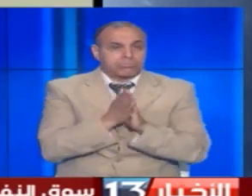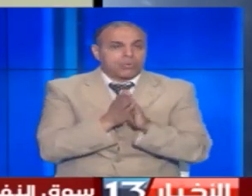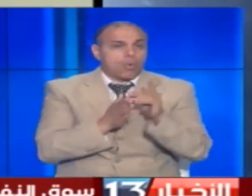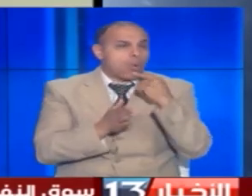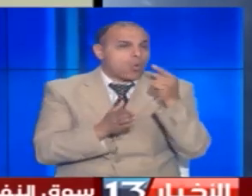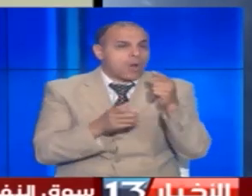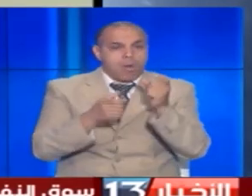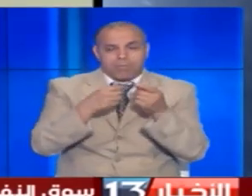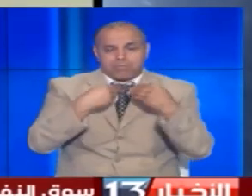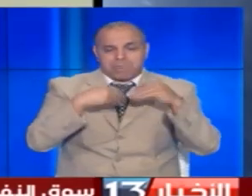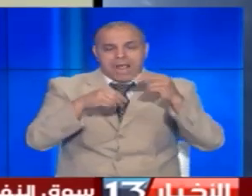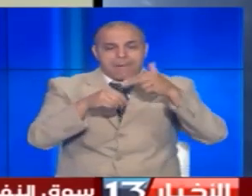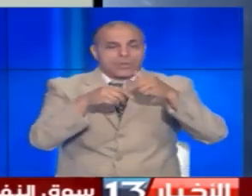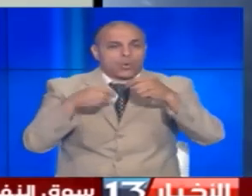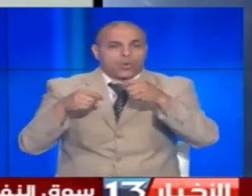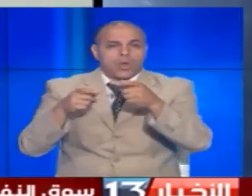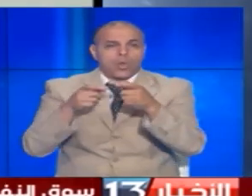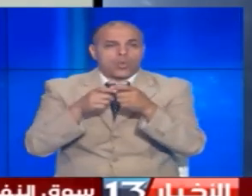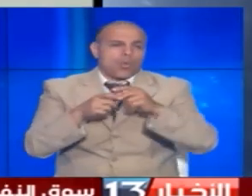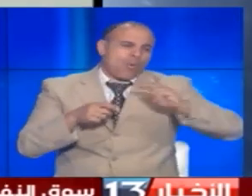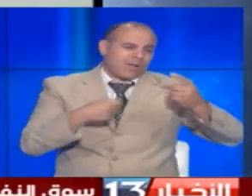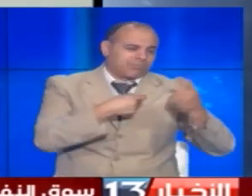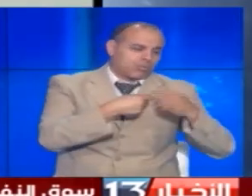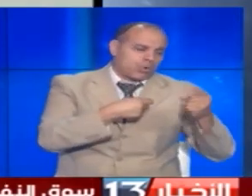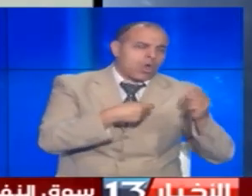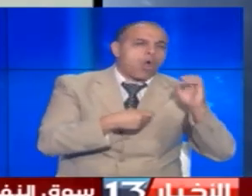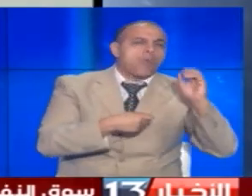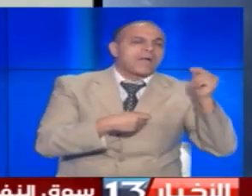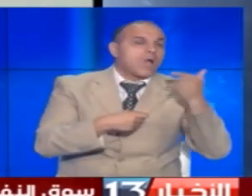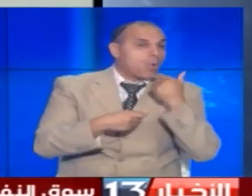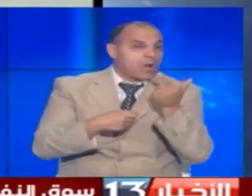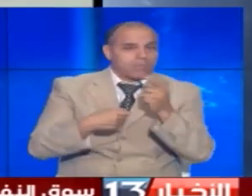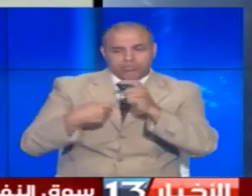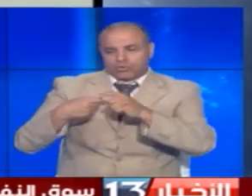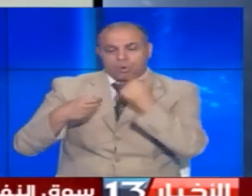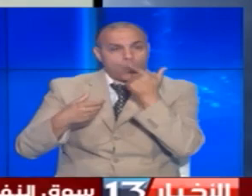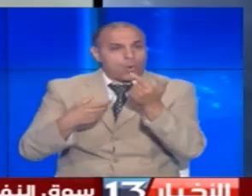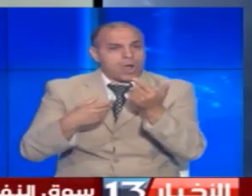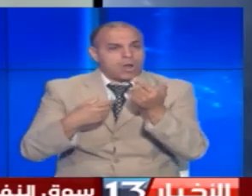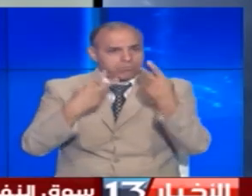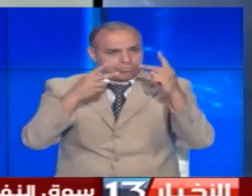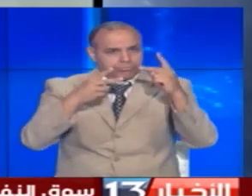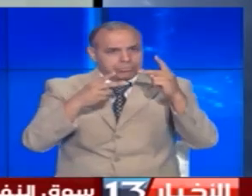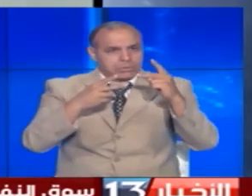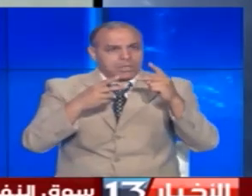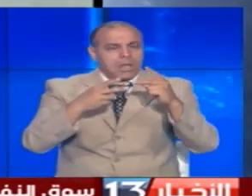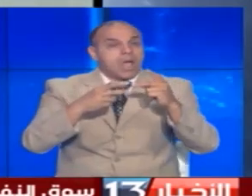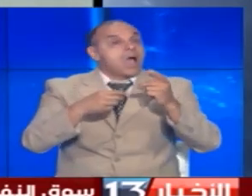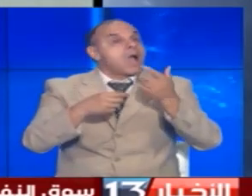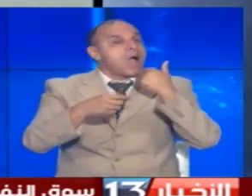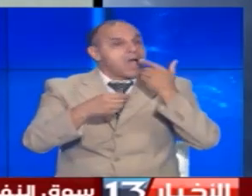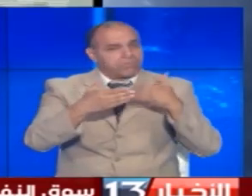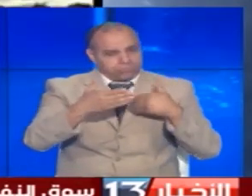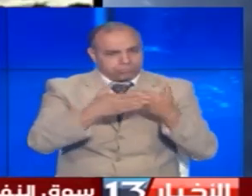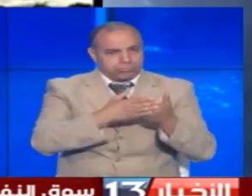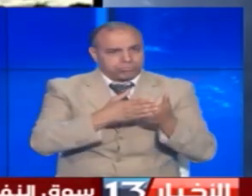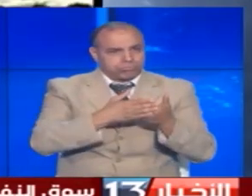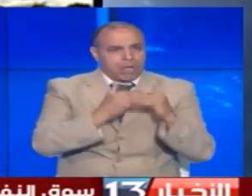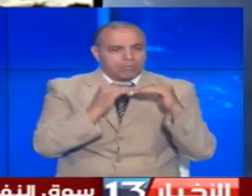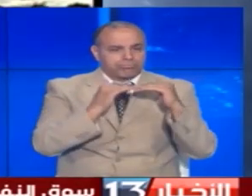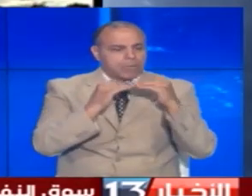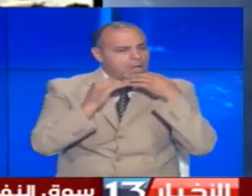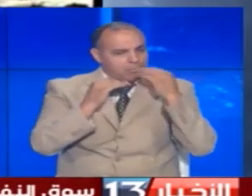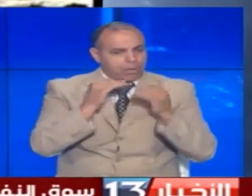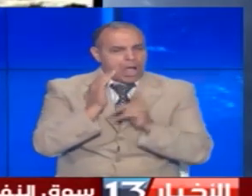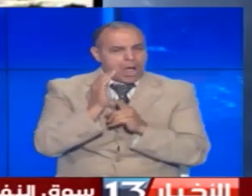المصدره للبترول والدول غير الاعضاء في اوبك المشاركين في اتفاق خفض المعروف بسبب الوصول بمستوى الالتزام